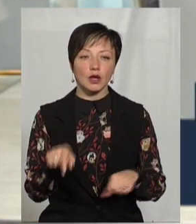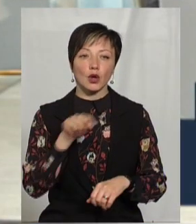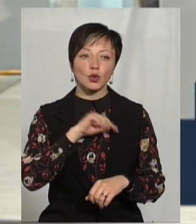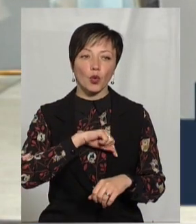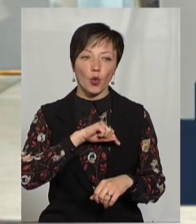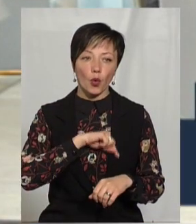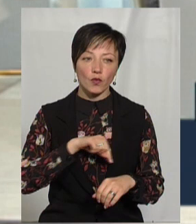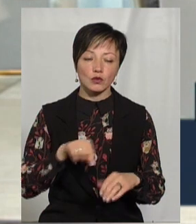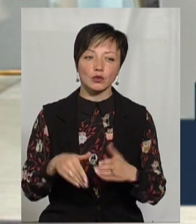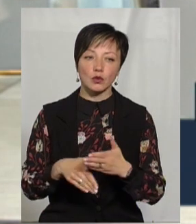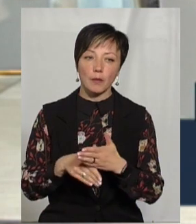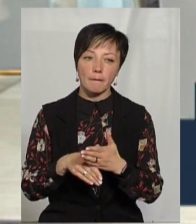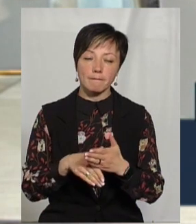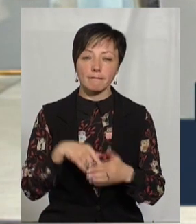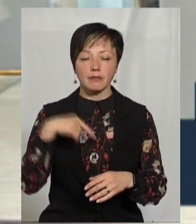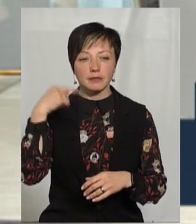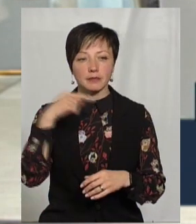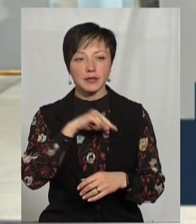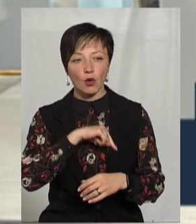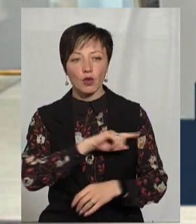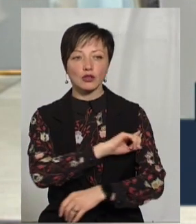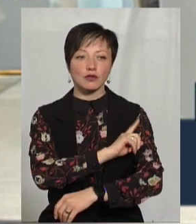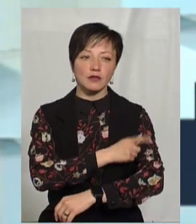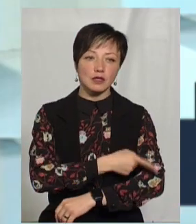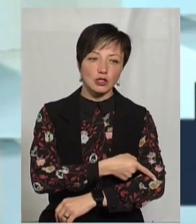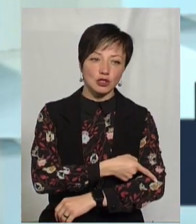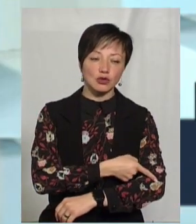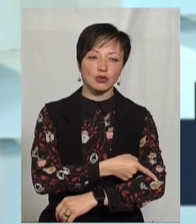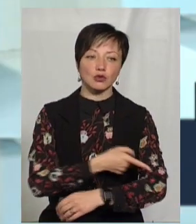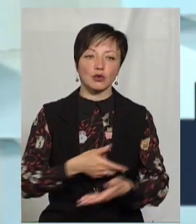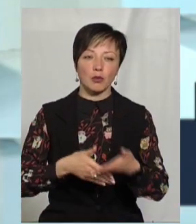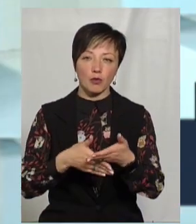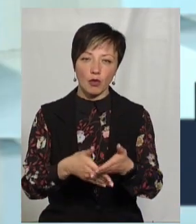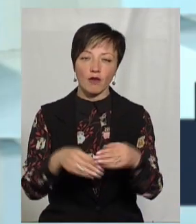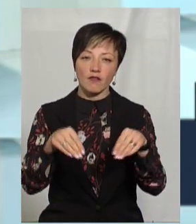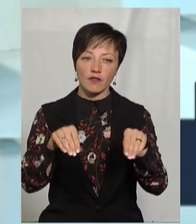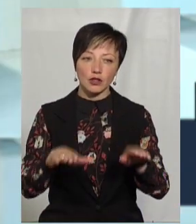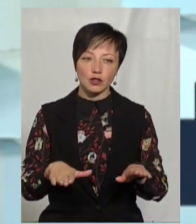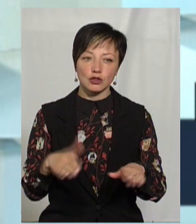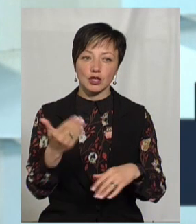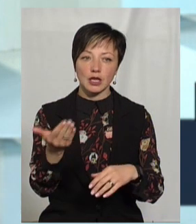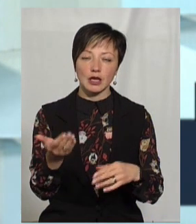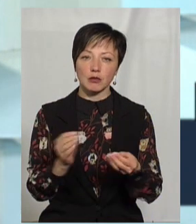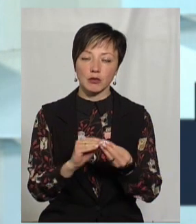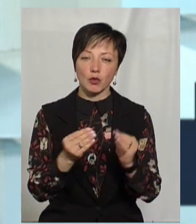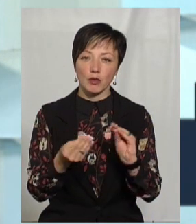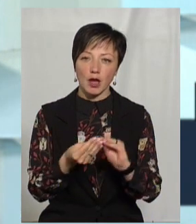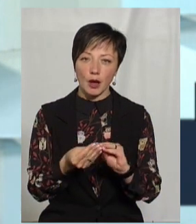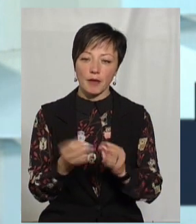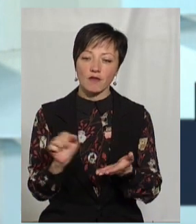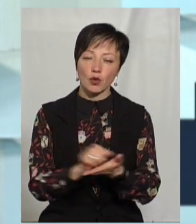духовну допомогу, психологічну, фізичну. Ми вирішуємо їх потреби